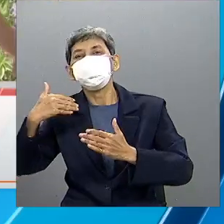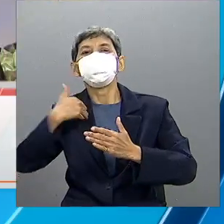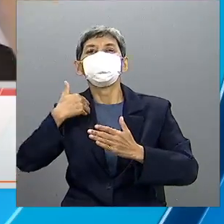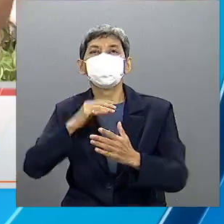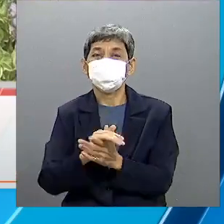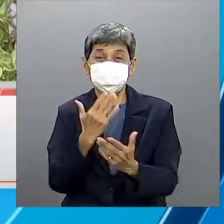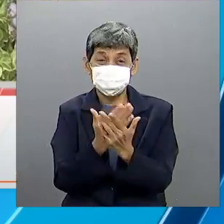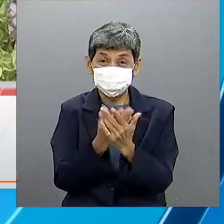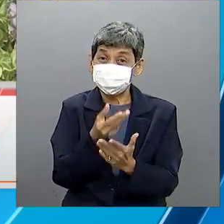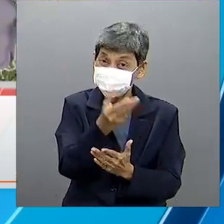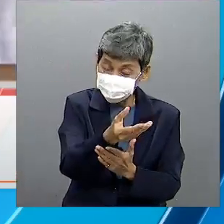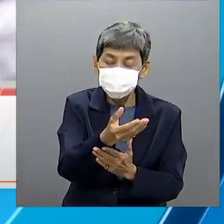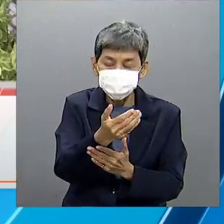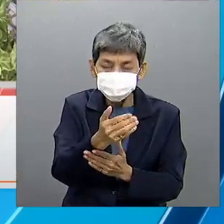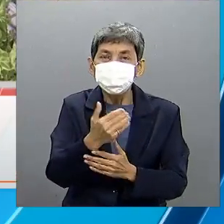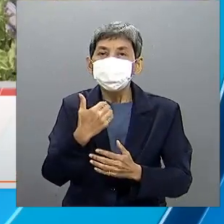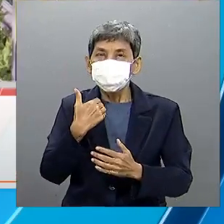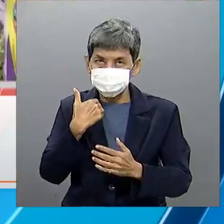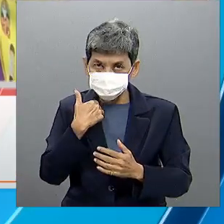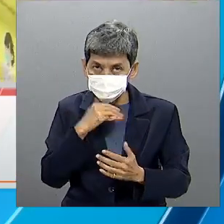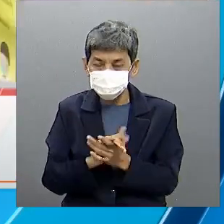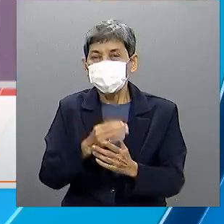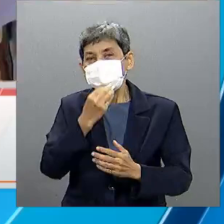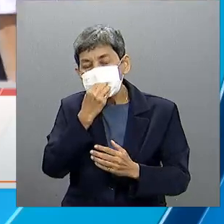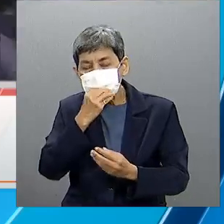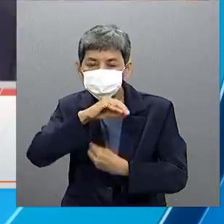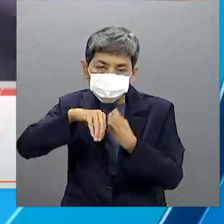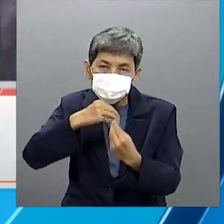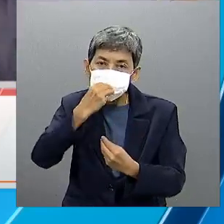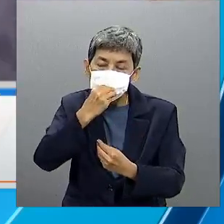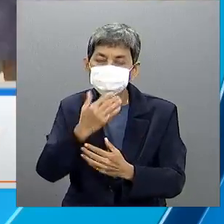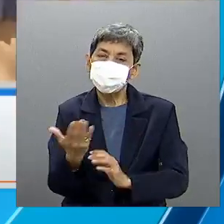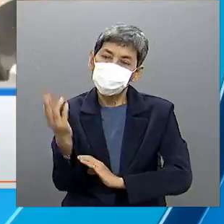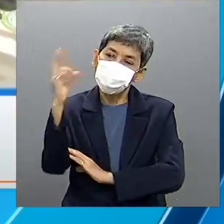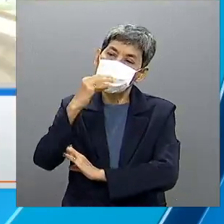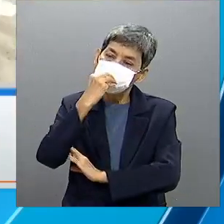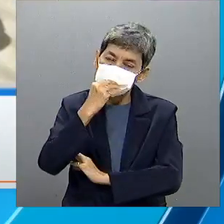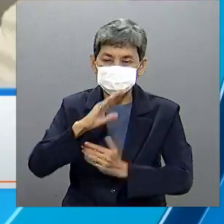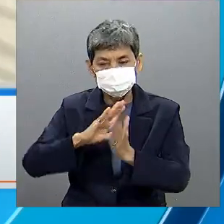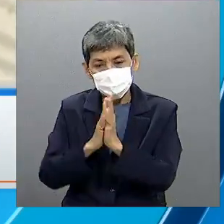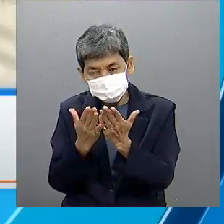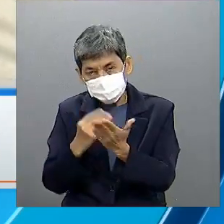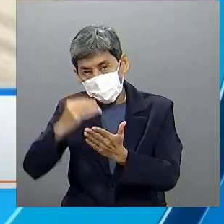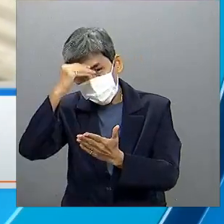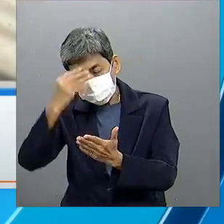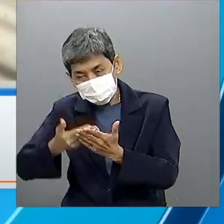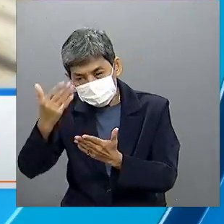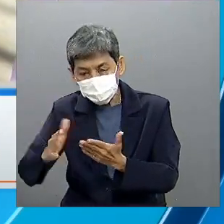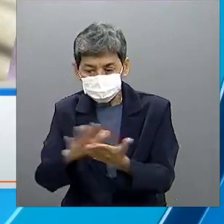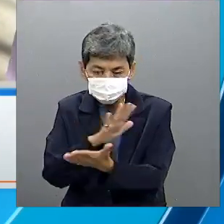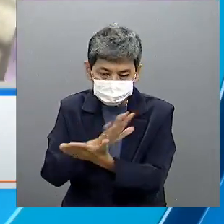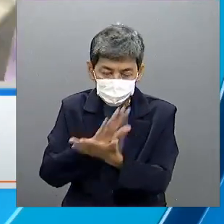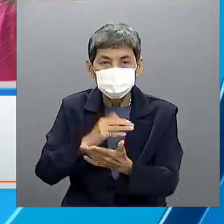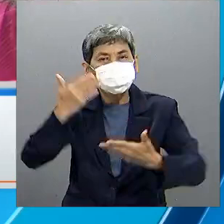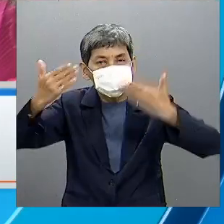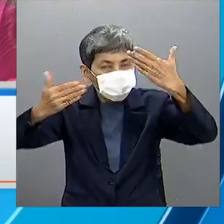ไปเนาะคุณปูมันมีทั้งค่าครองชีพนะคะระหว่างนั้นมีค่าหนังสือค่าเล่าเรียนค่าเอกสารค่ากิจกรรมอะไรก็แล้ว